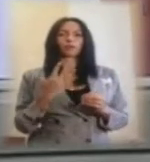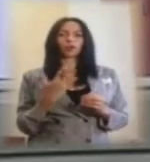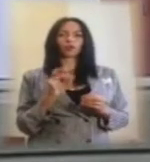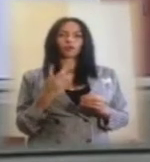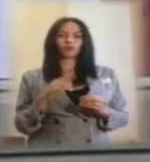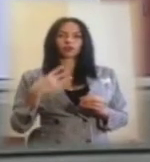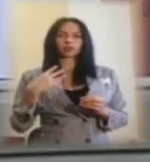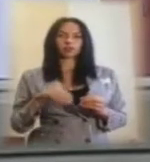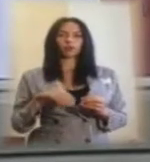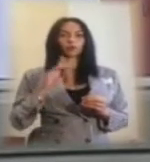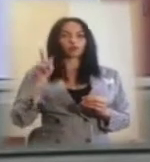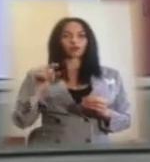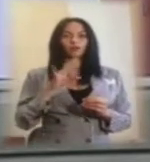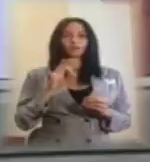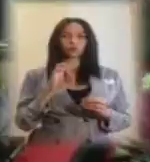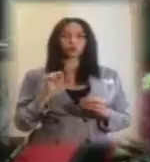операції Об'єднаних сил.